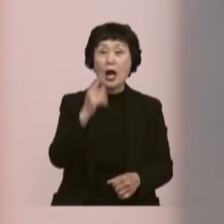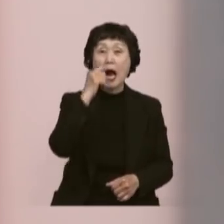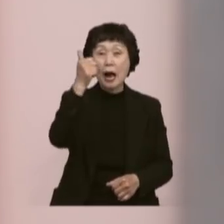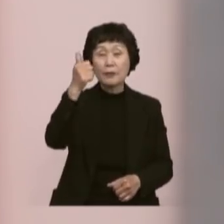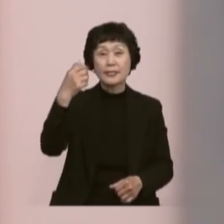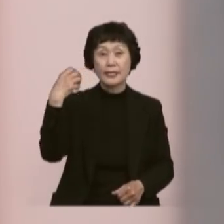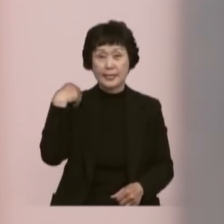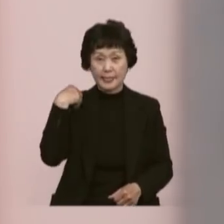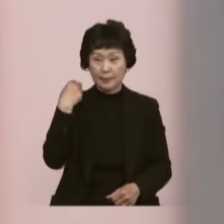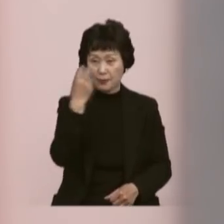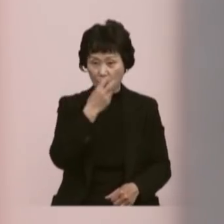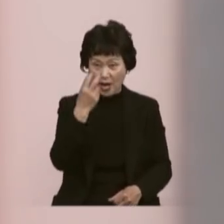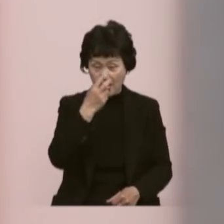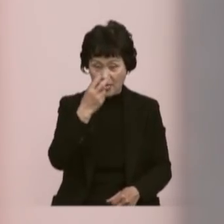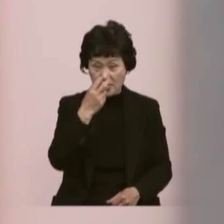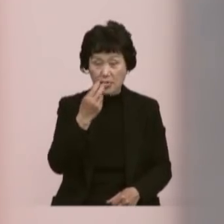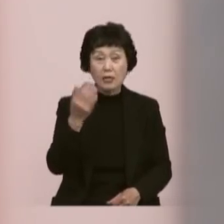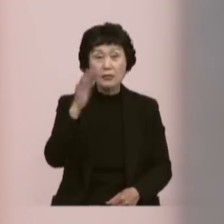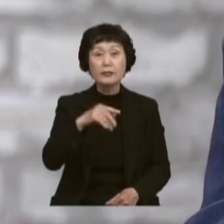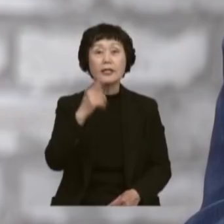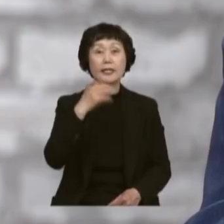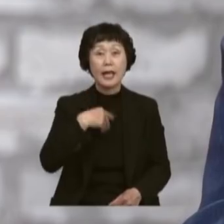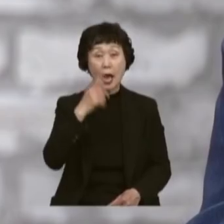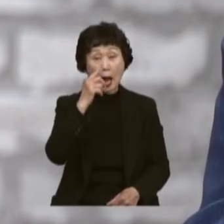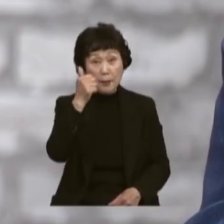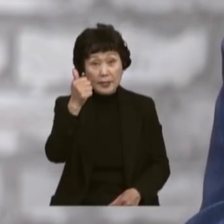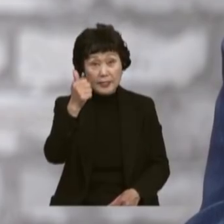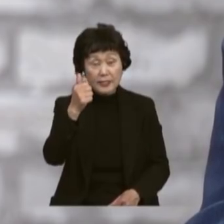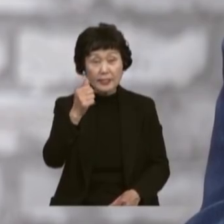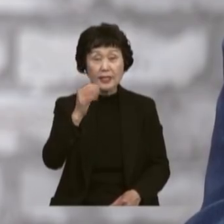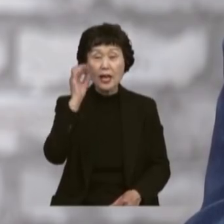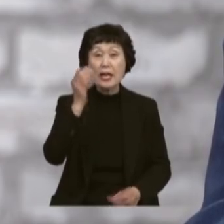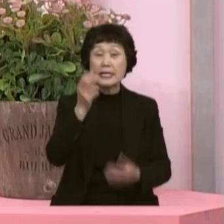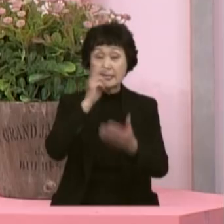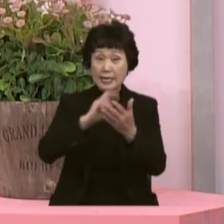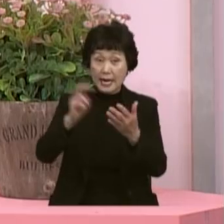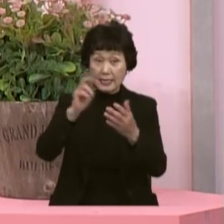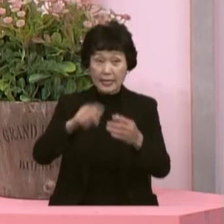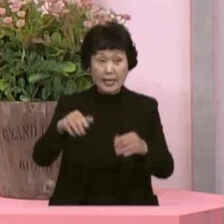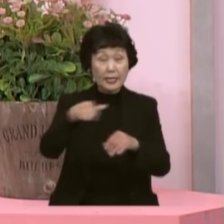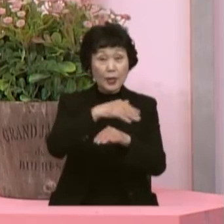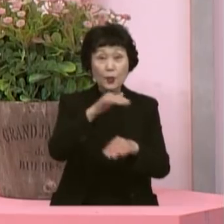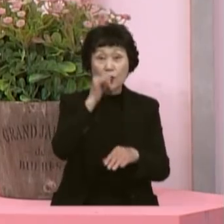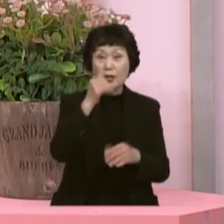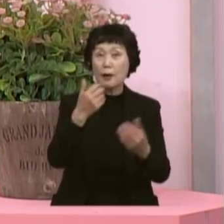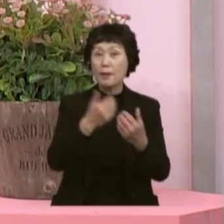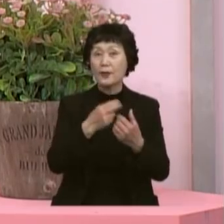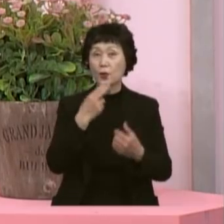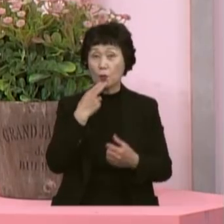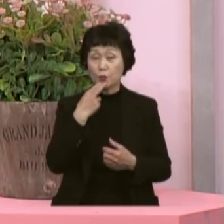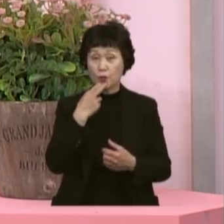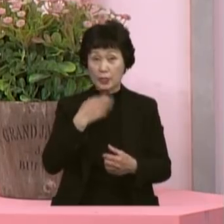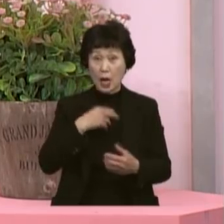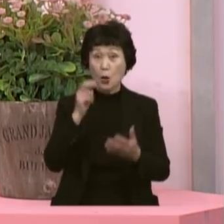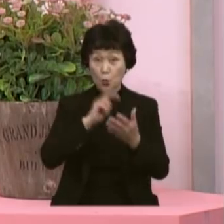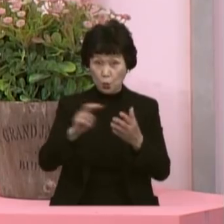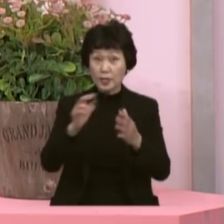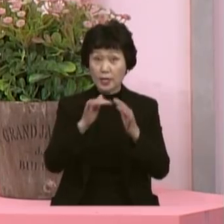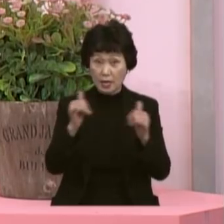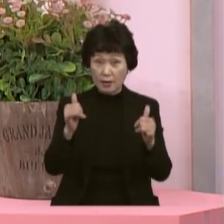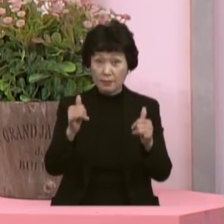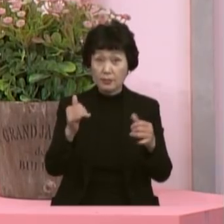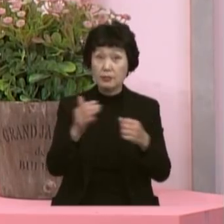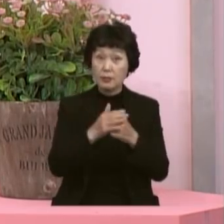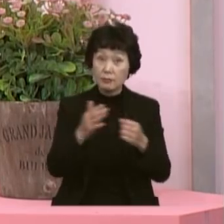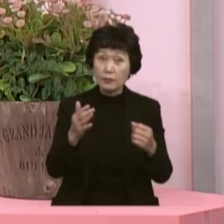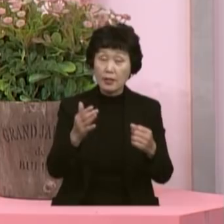제가 성가대 다니는 거는 반대 안 했어요. 노래하니까. 네. 노래는 그래서 중학교 때 저는 세문학교에 성가대 다니고 네. 그래서 우리 아버지 되게 웃겼던